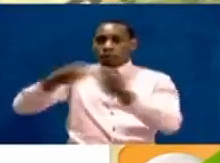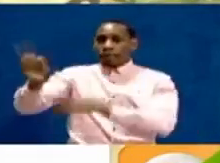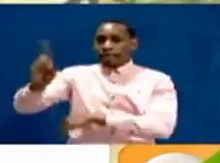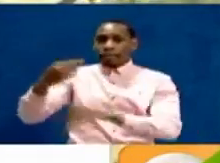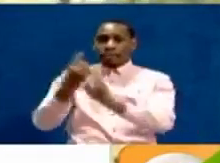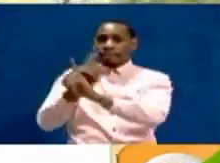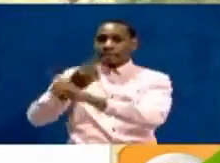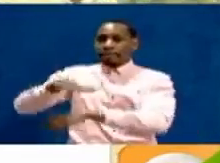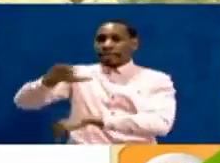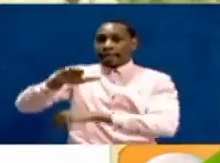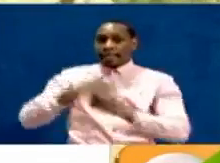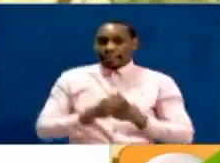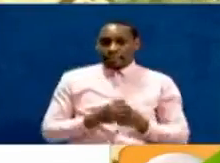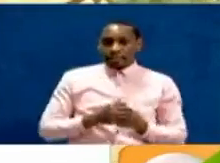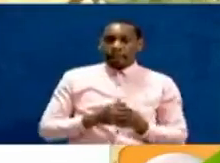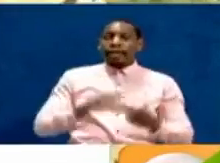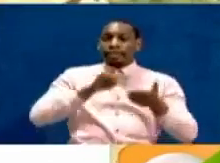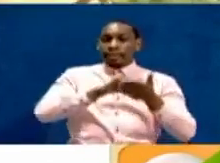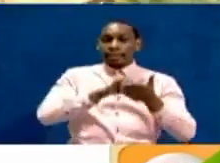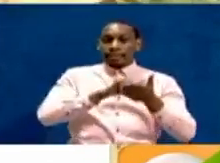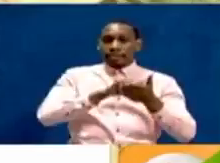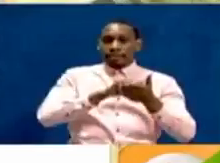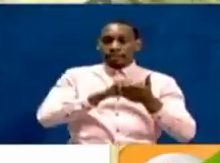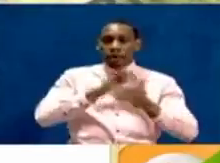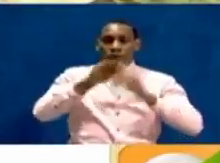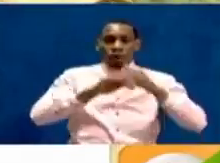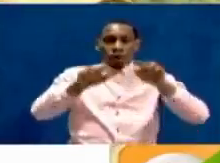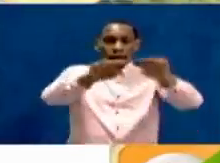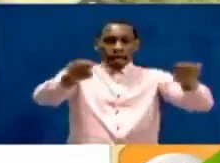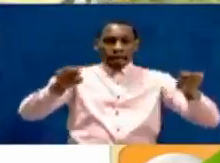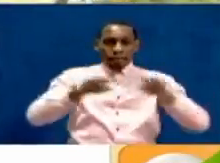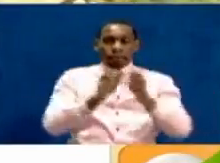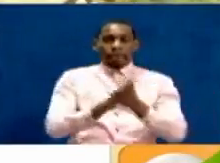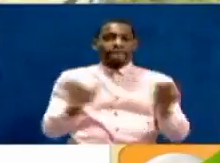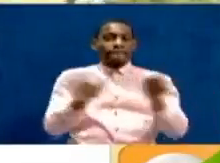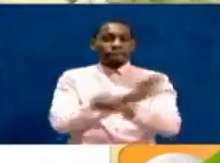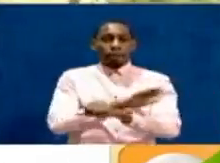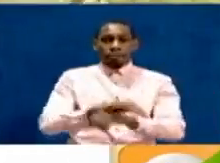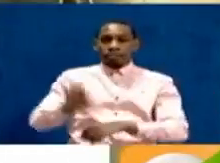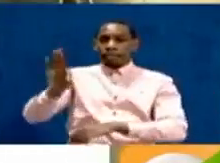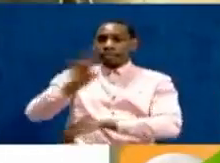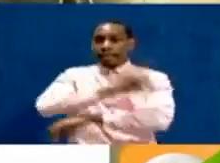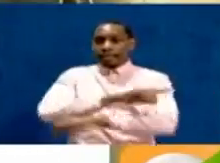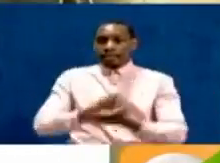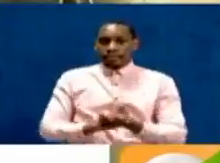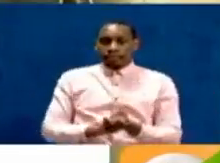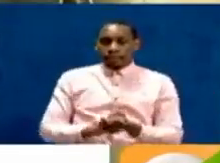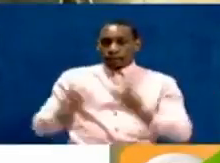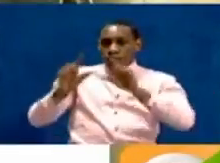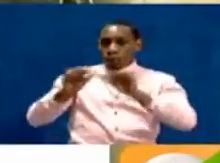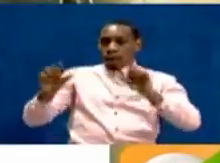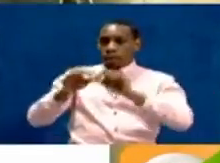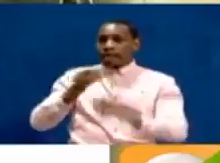Nairobi wapi. Na hiyo hizo maboki yote ilikuwa inachaiswa kwa siku 3. Kulingana